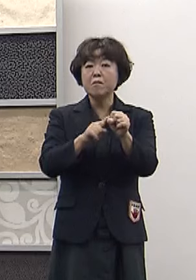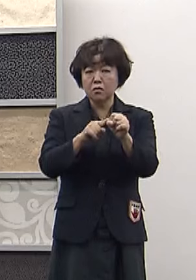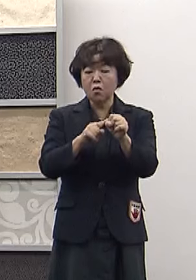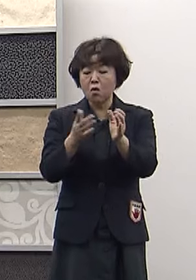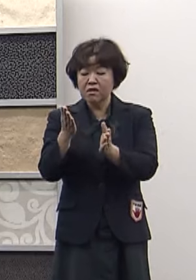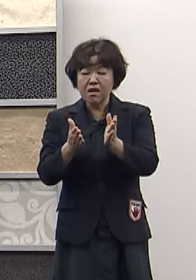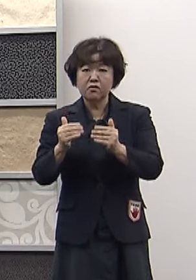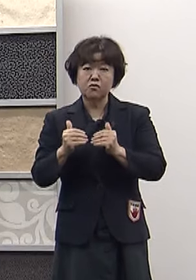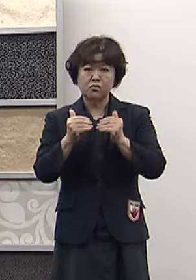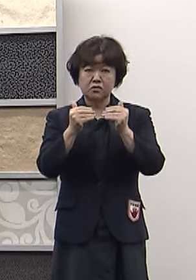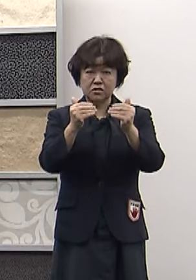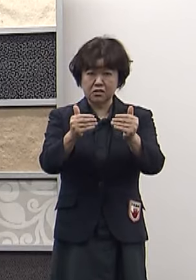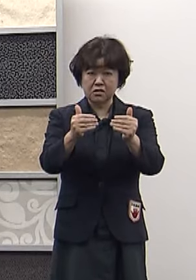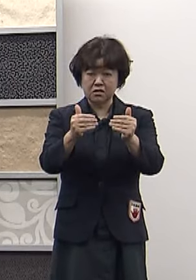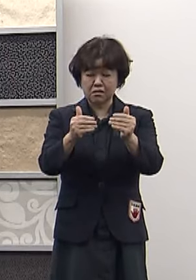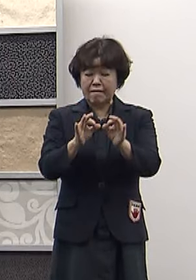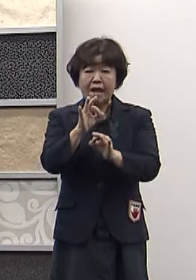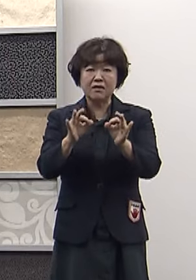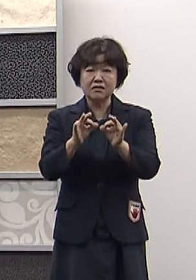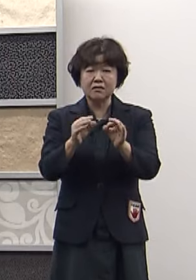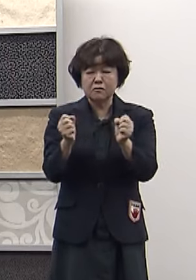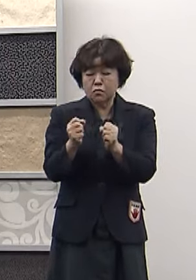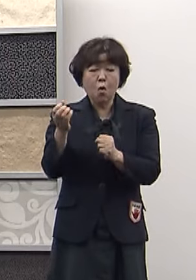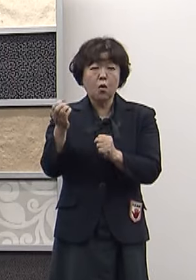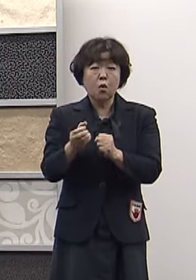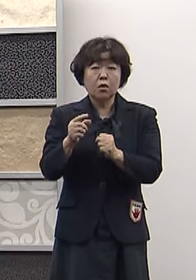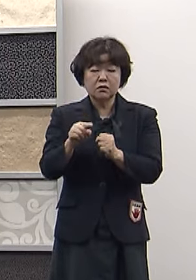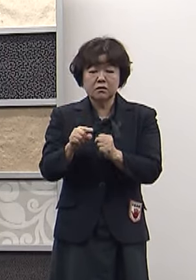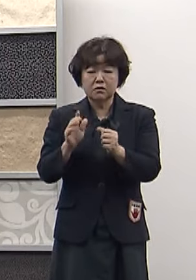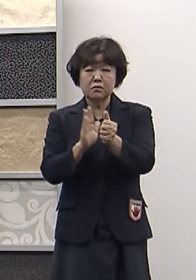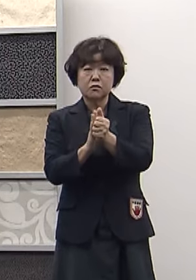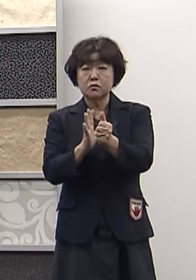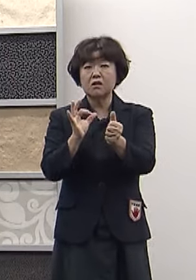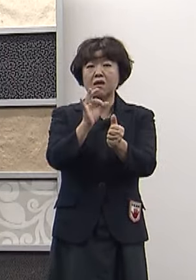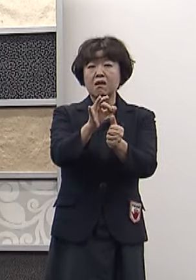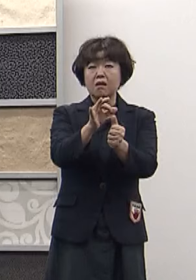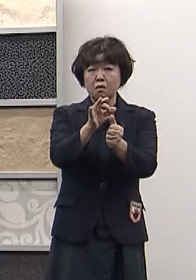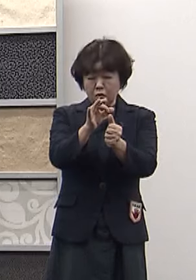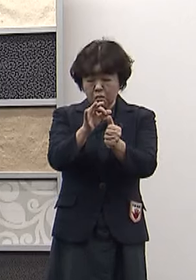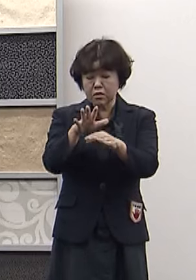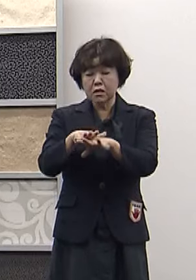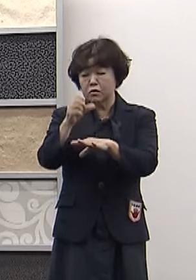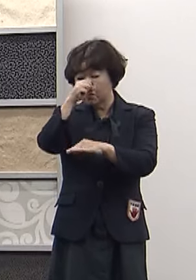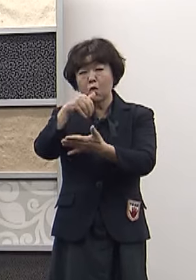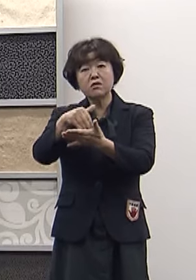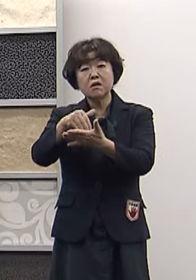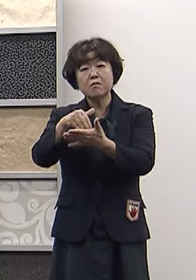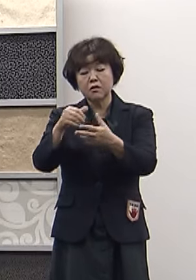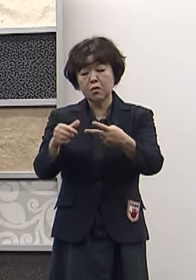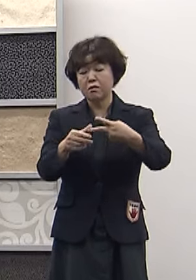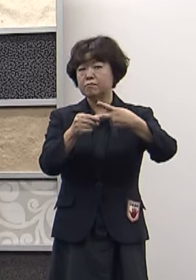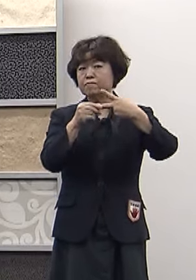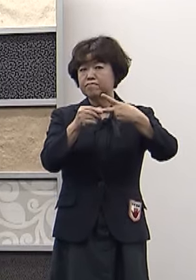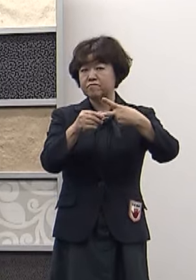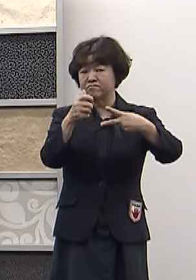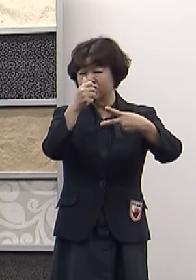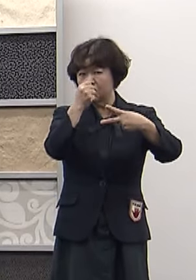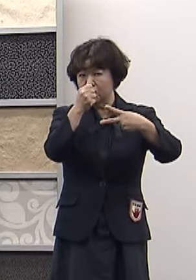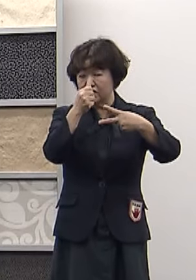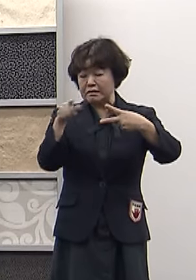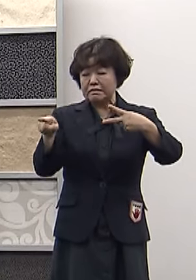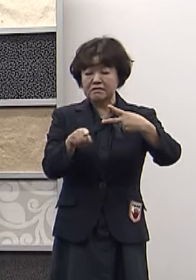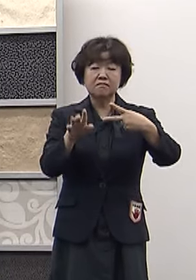といたしました卵子凍結に対する助成など、当初予算までに取り組みを一定程度充実をさせているところ